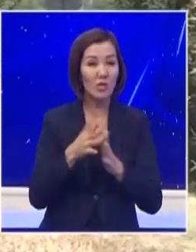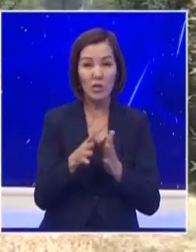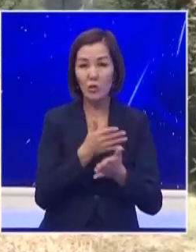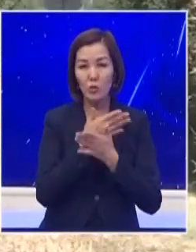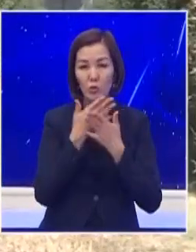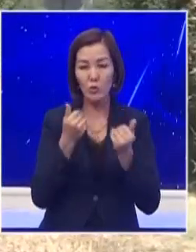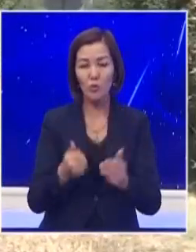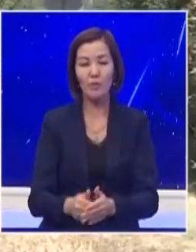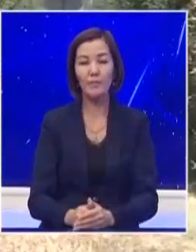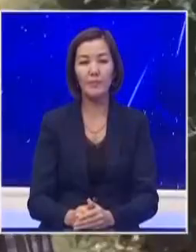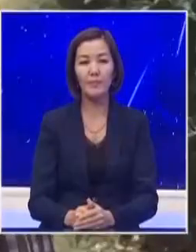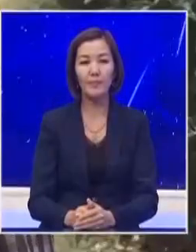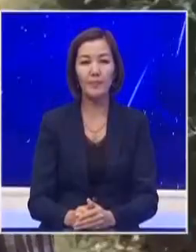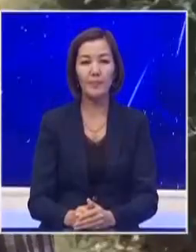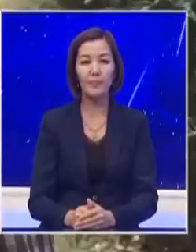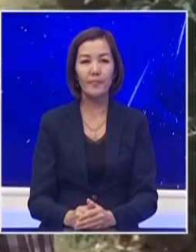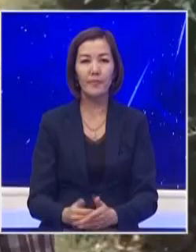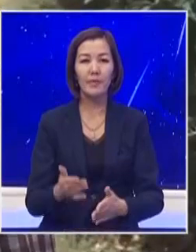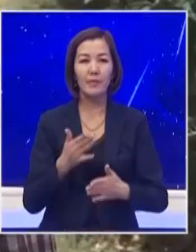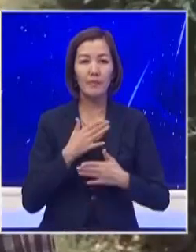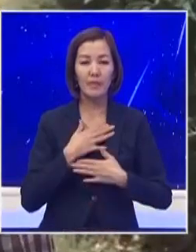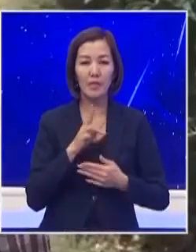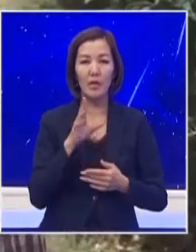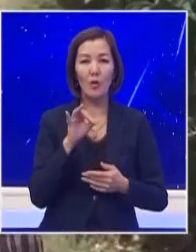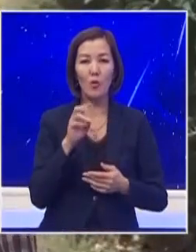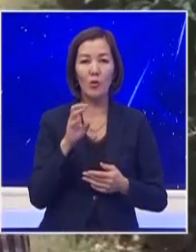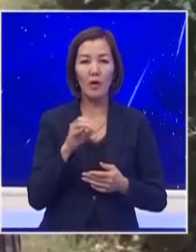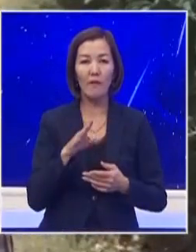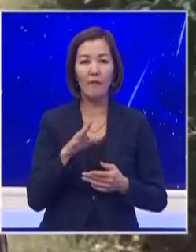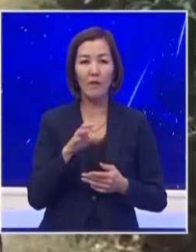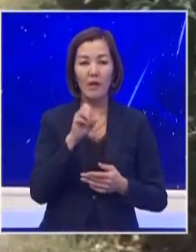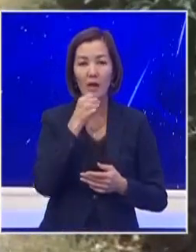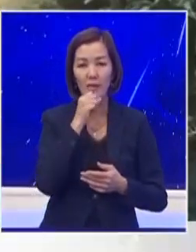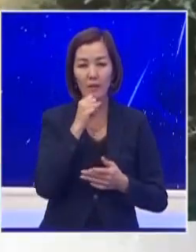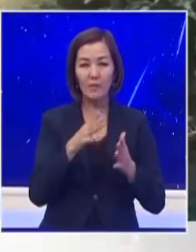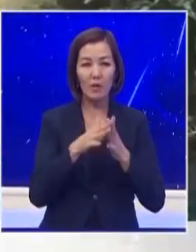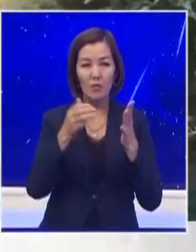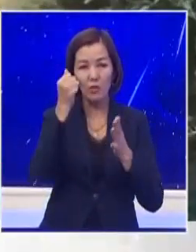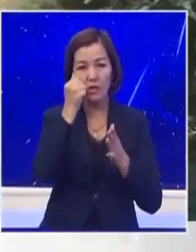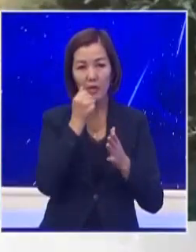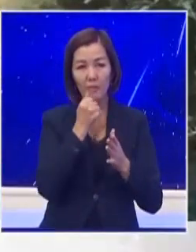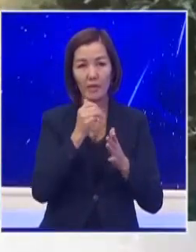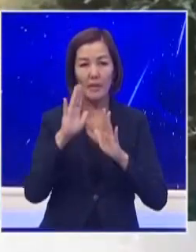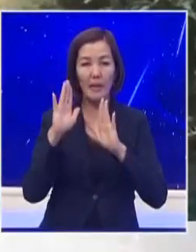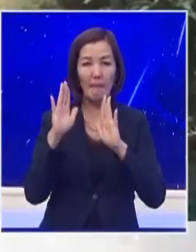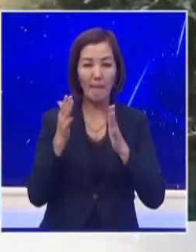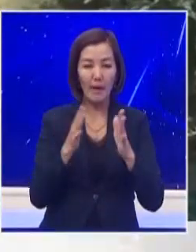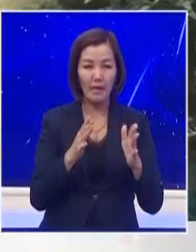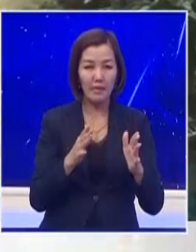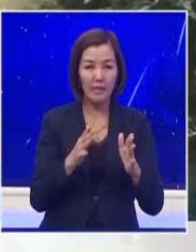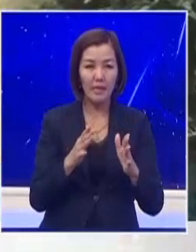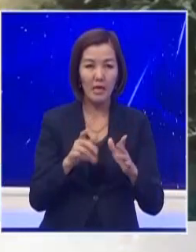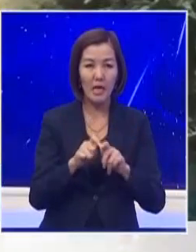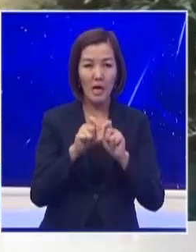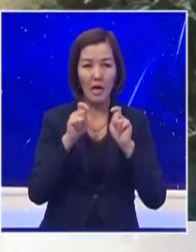дейді бақтың инженері. Бізді енді Қонаев атамызға рахмет айту керек. Мына бақта кеп берді, бізде